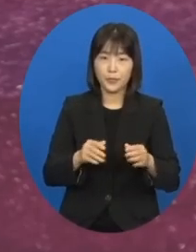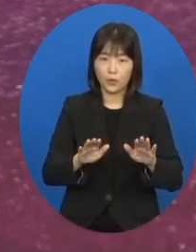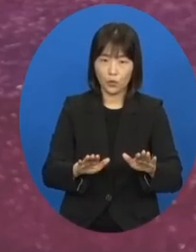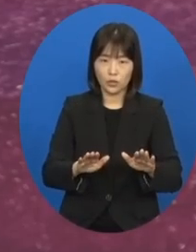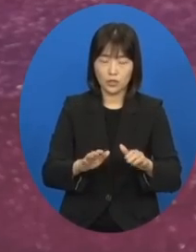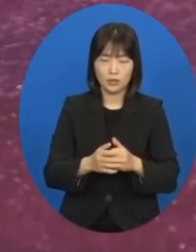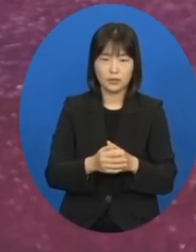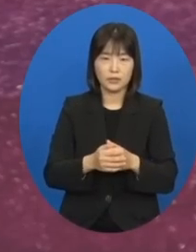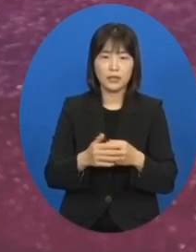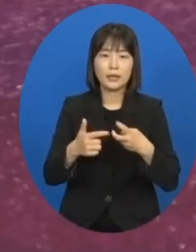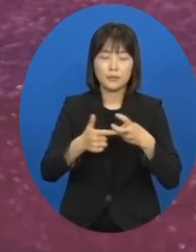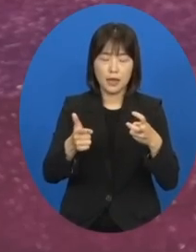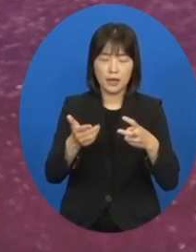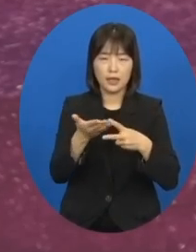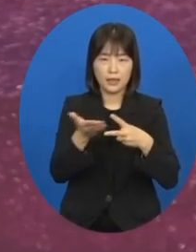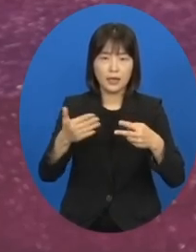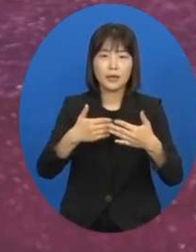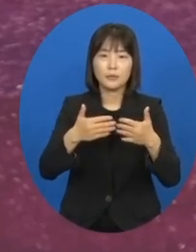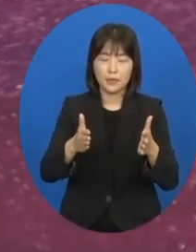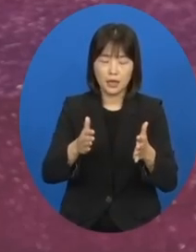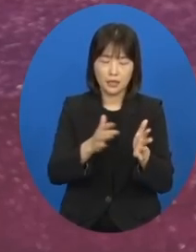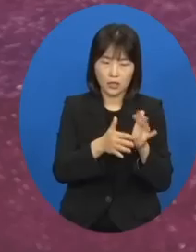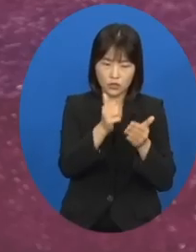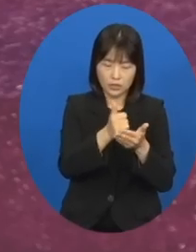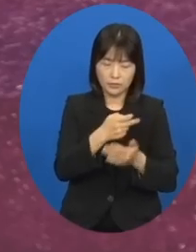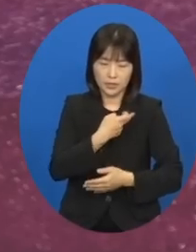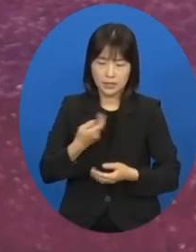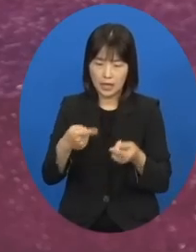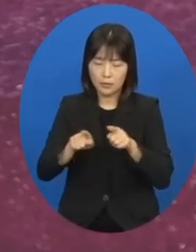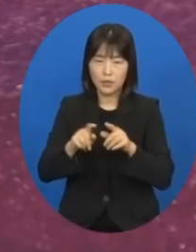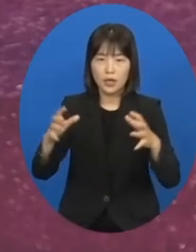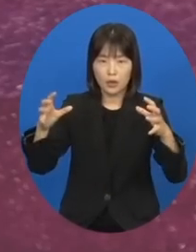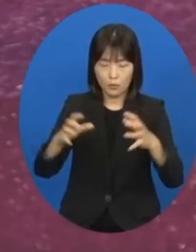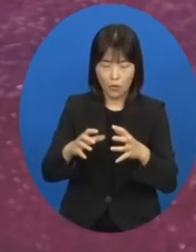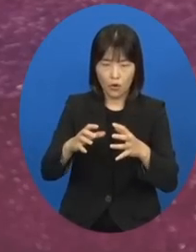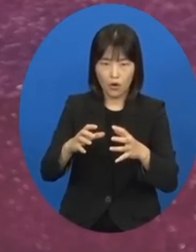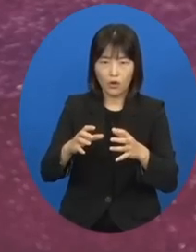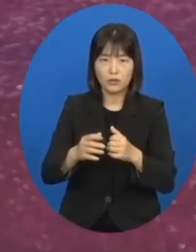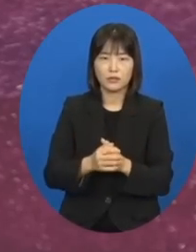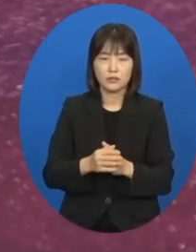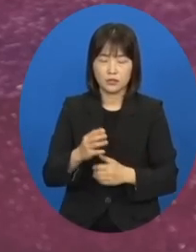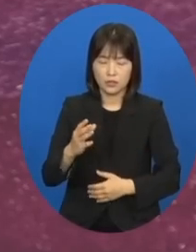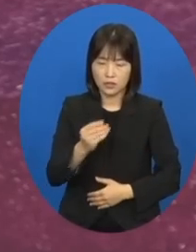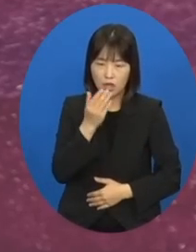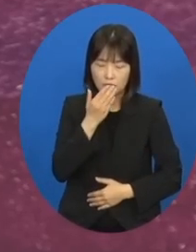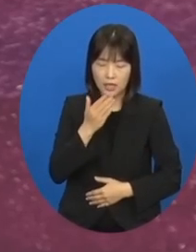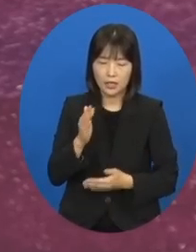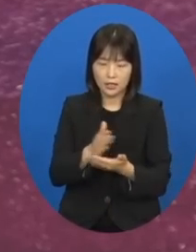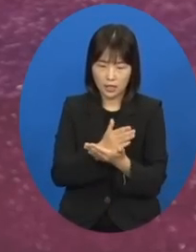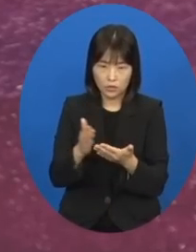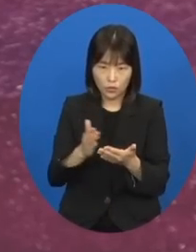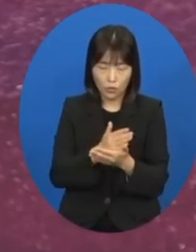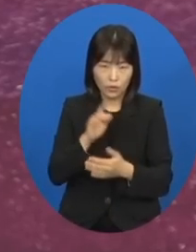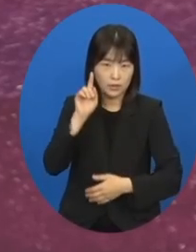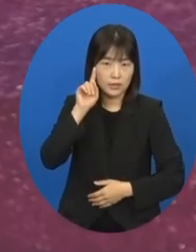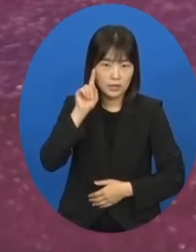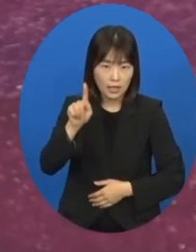마가의 다락방 예수님과 제자들의 함께 모여서 우리 성찬을 나누고 그 다음에 내일은